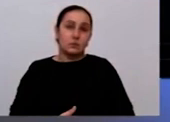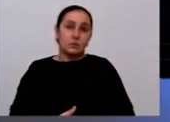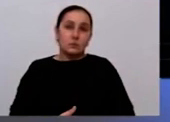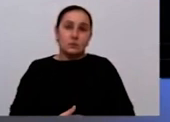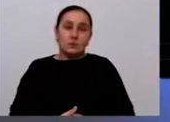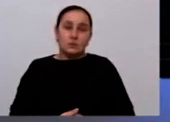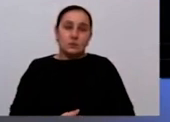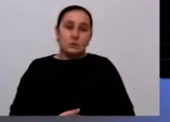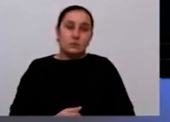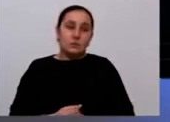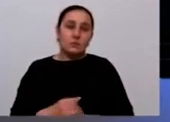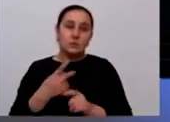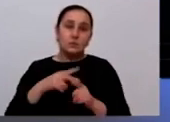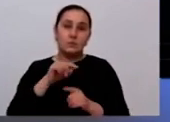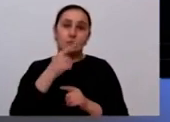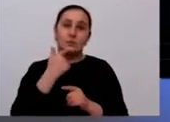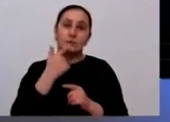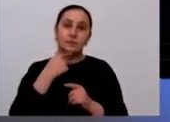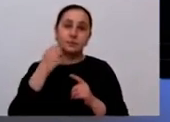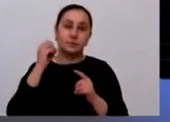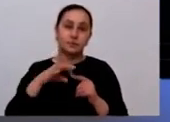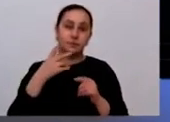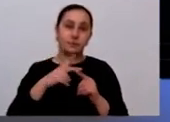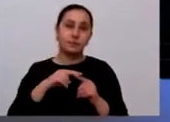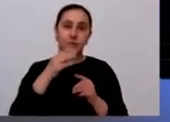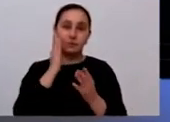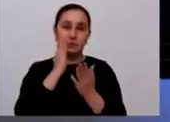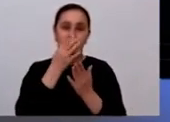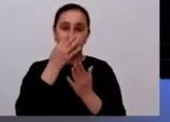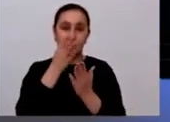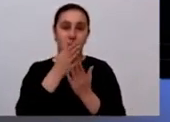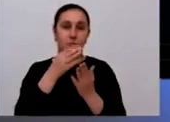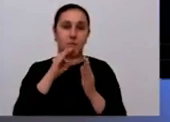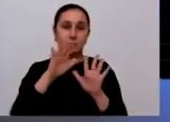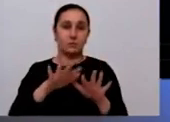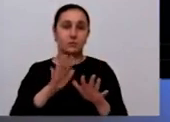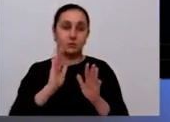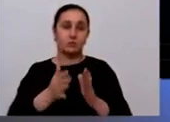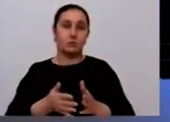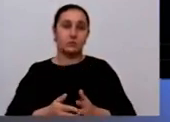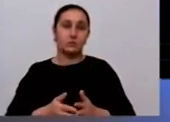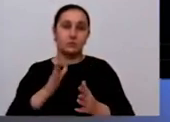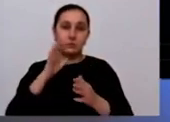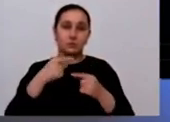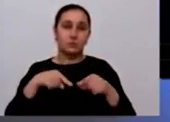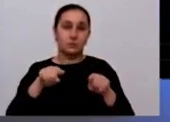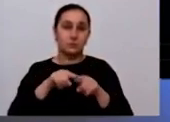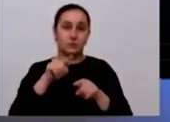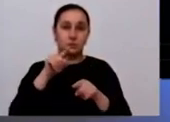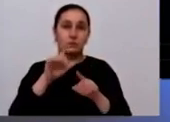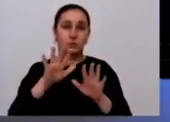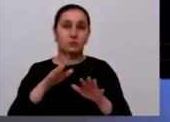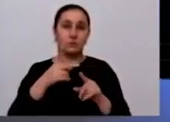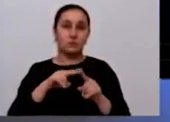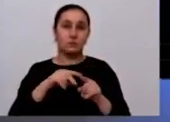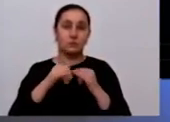Endi uni qizil chiroqning to'g'risiga joylaymiz. Va xuddi shu qatorida,